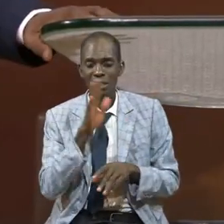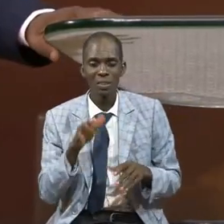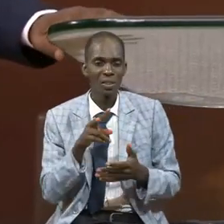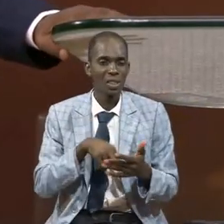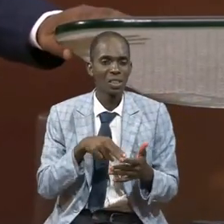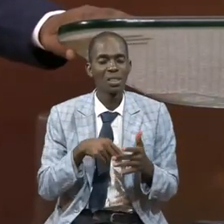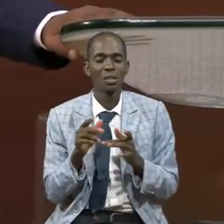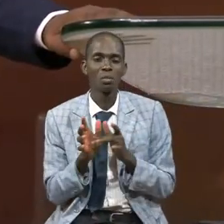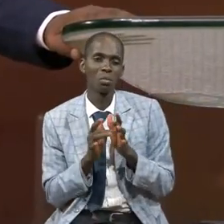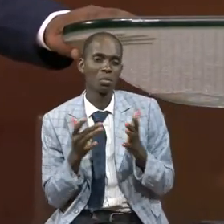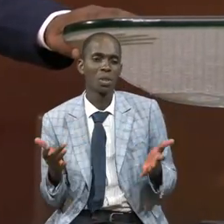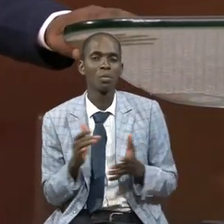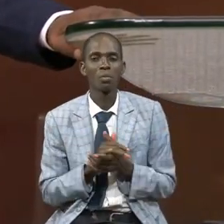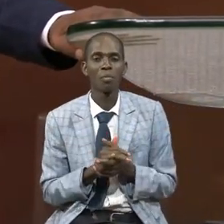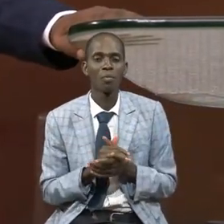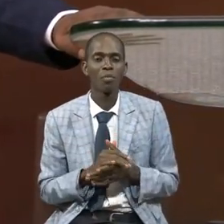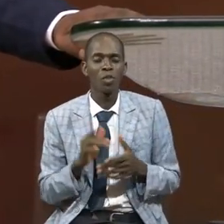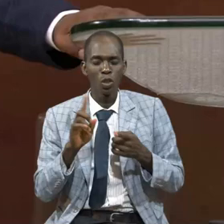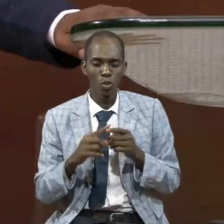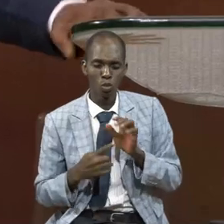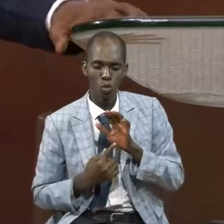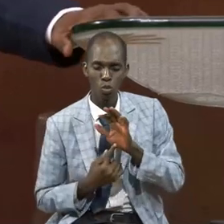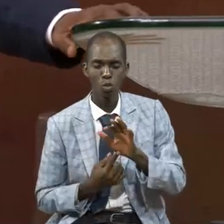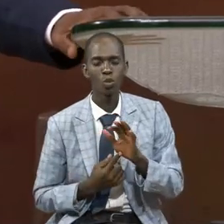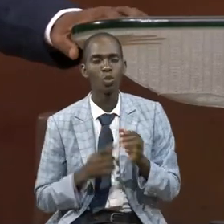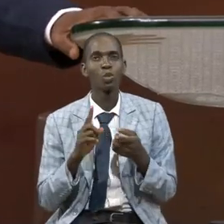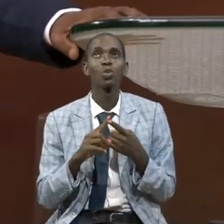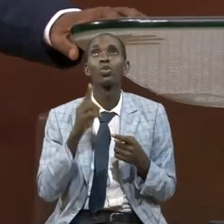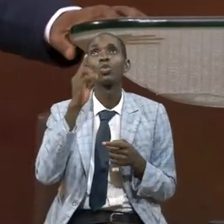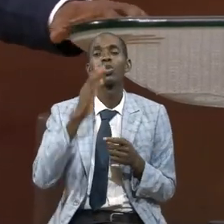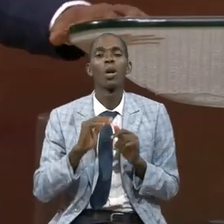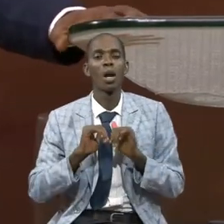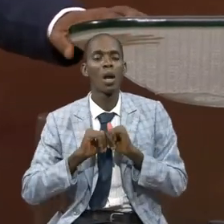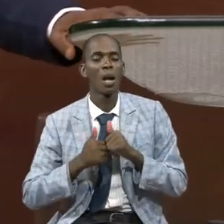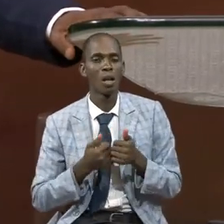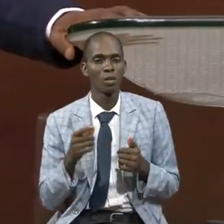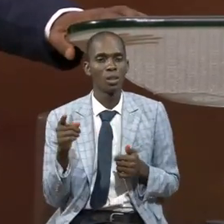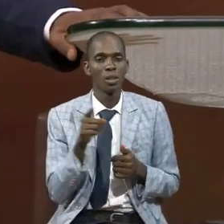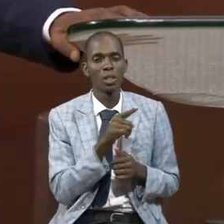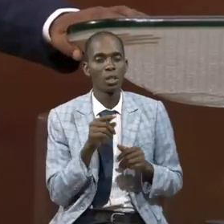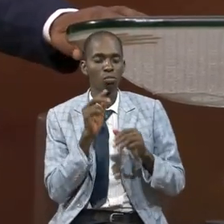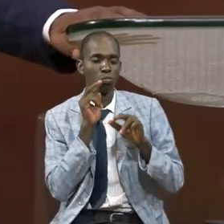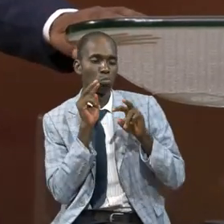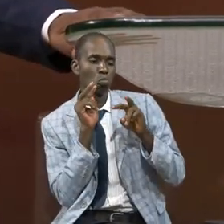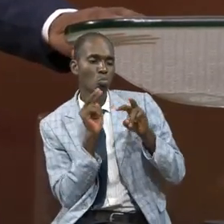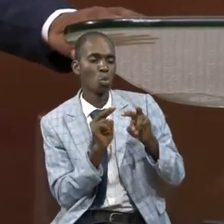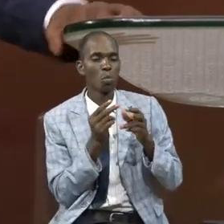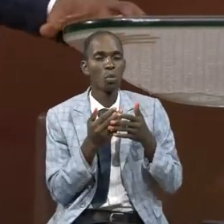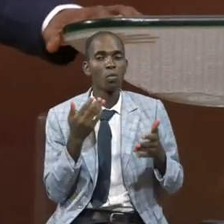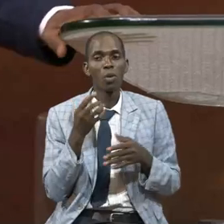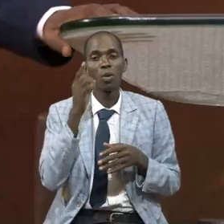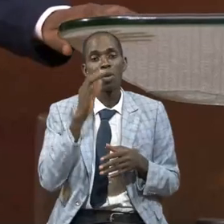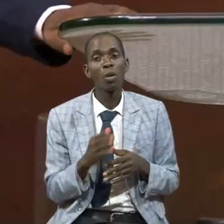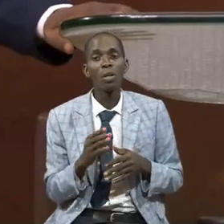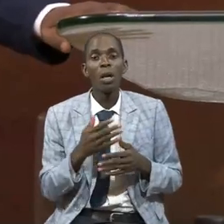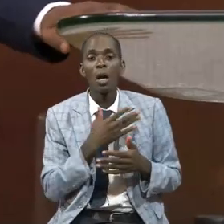se voir le visage, comment il se présente devant Dieu et comment ils vont aller à l'éternité avec toutes